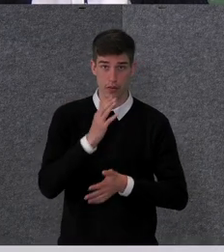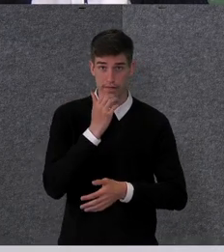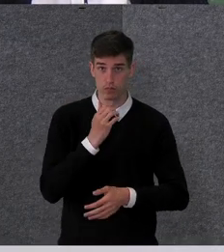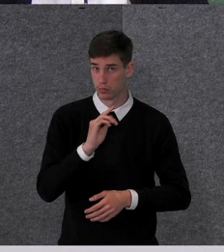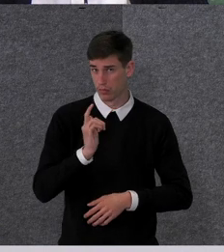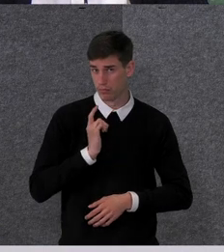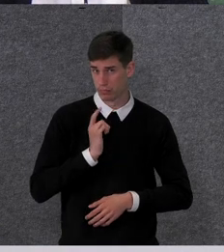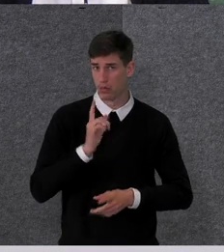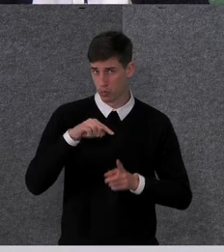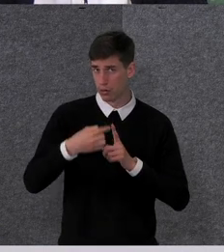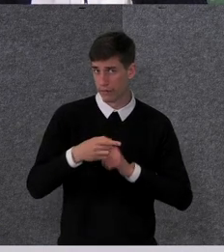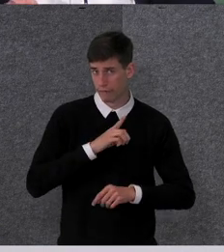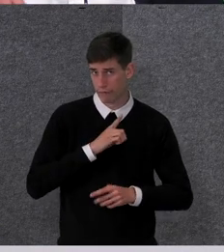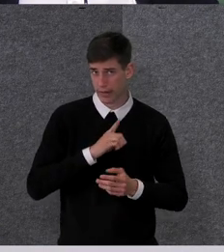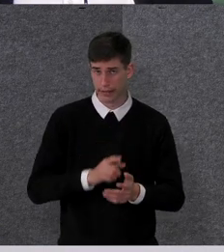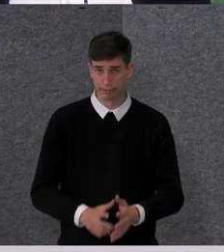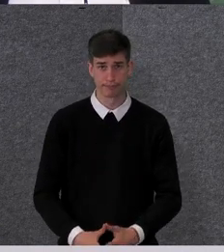kurz und dann geht es auch wieder weiter.